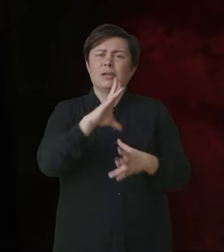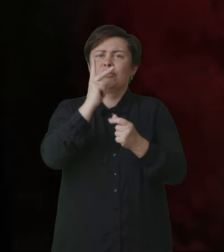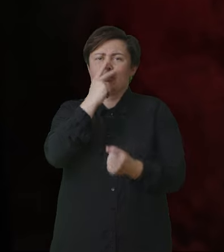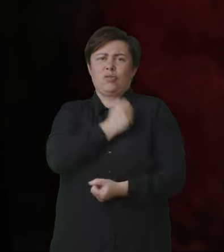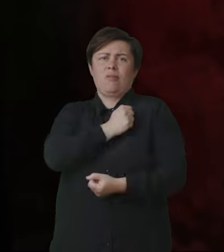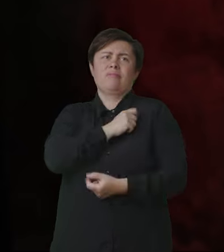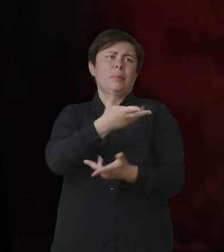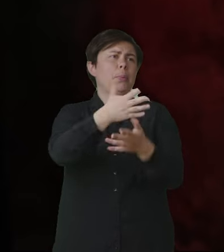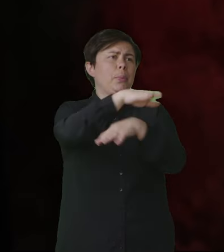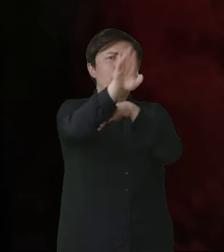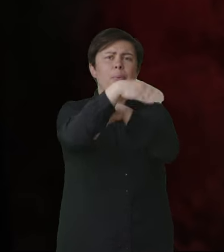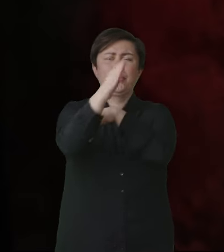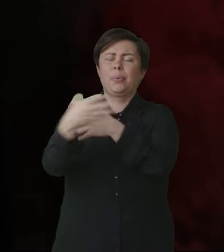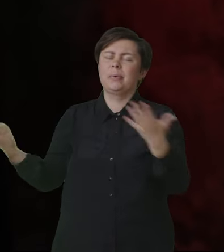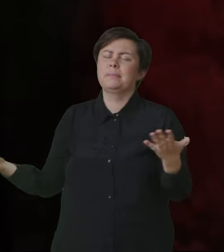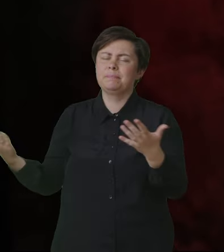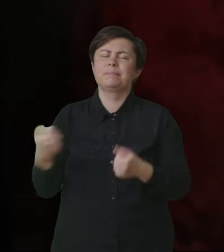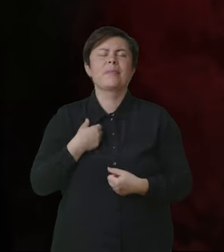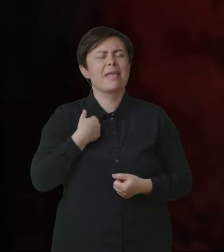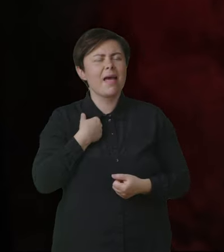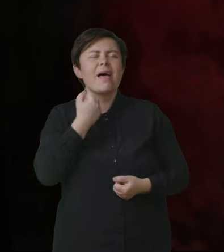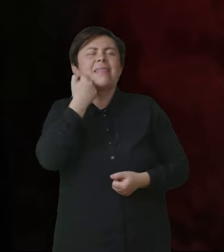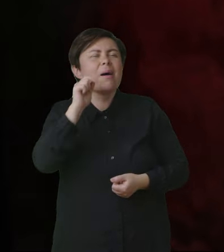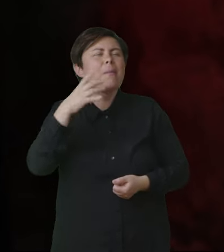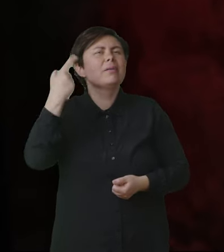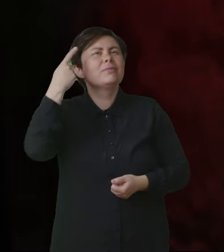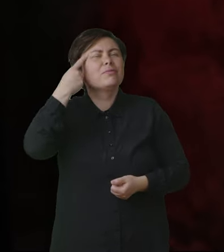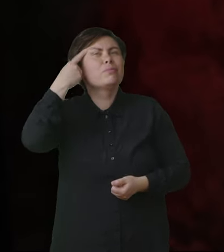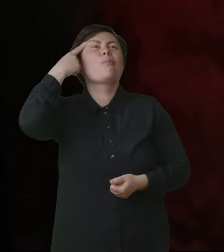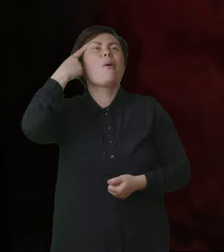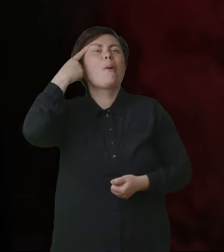nie? Najbardziej wspominam